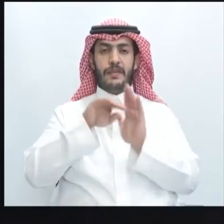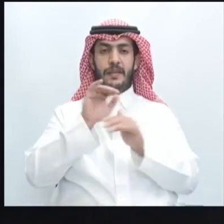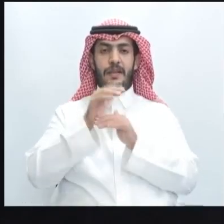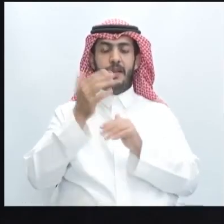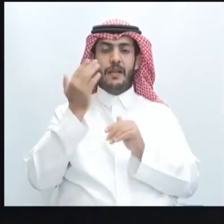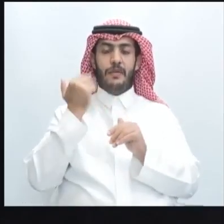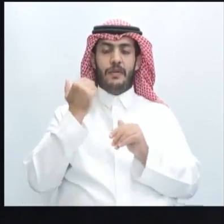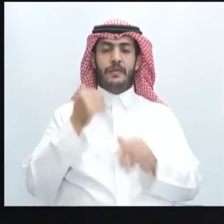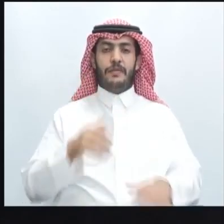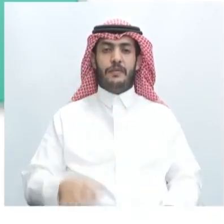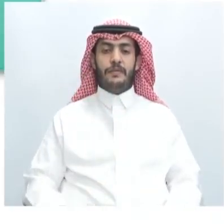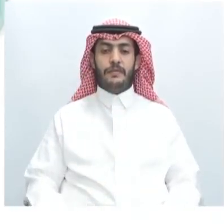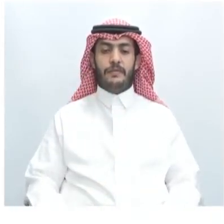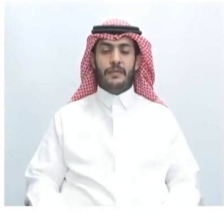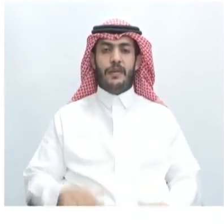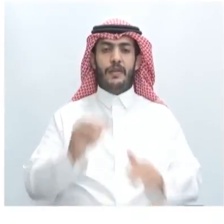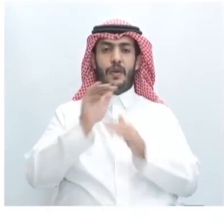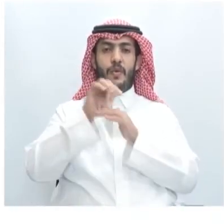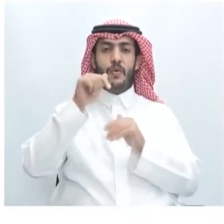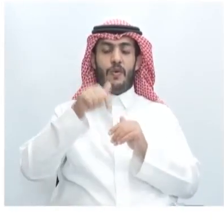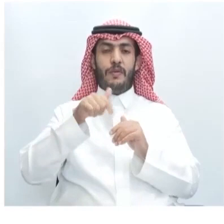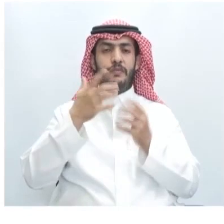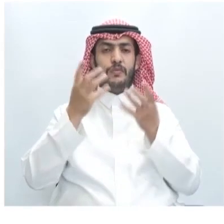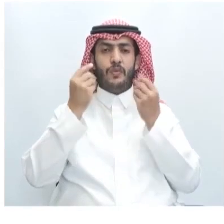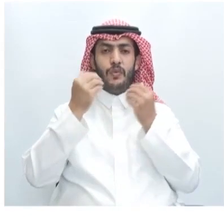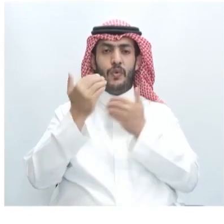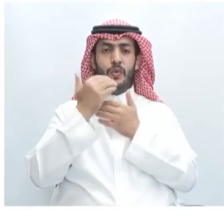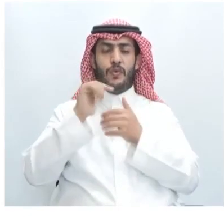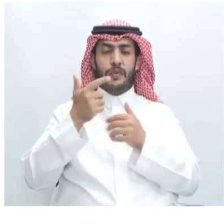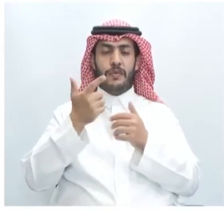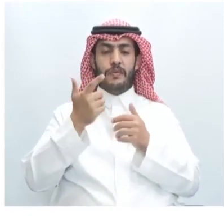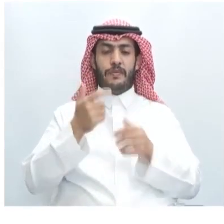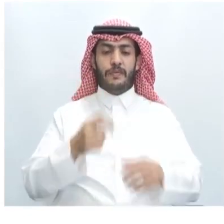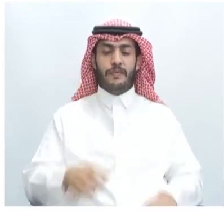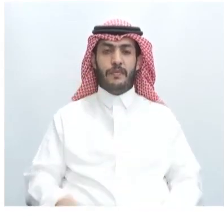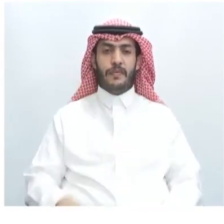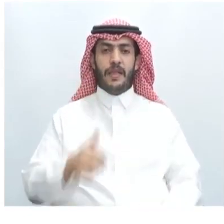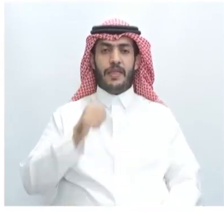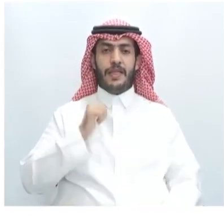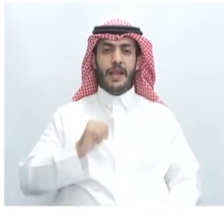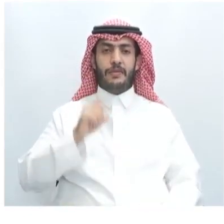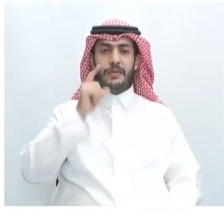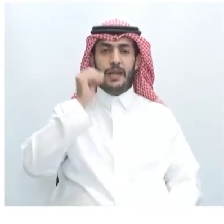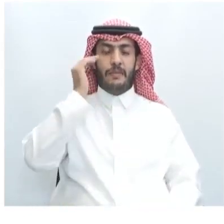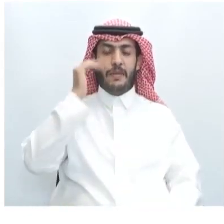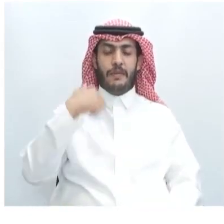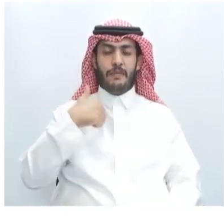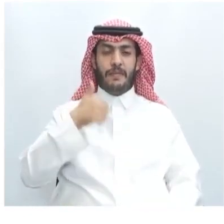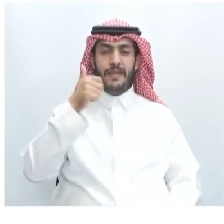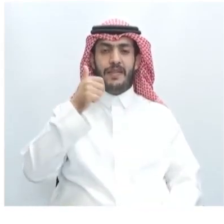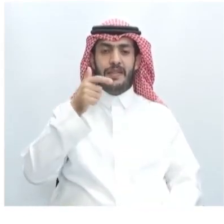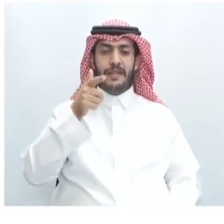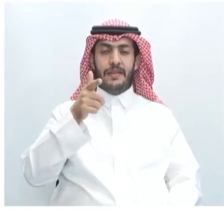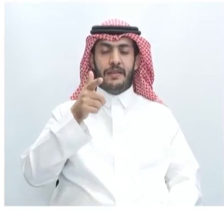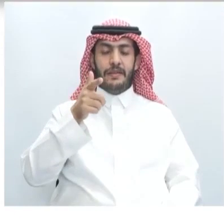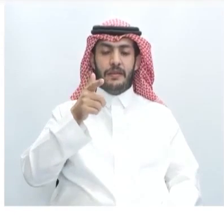الماضي وفي درسنا هذا ماذا سنتعلم وماذا سناخذ يتوقع منك اخي الطالب واختي الطالبه في نهايه الدرس